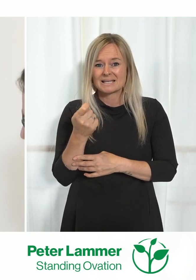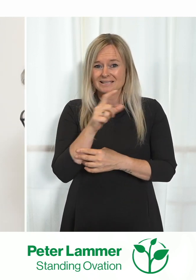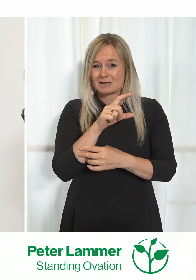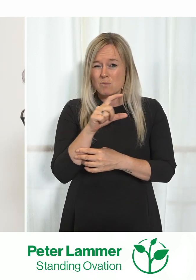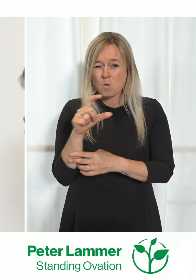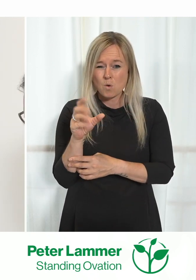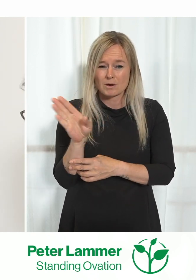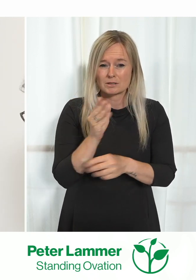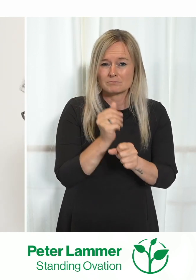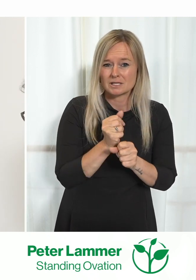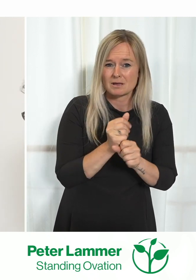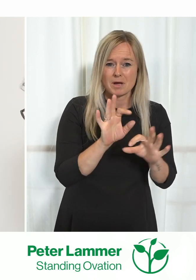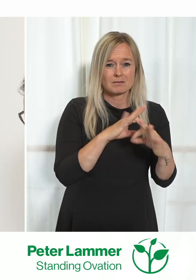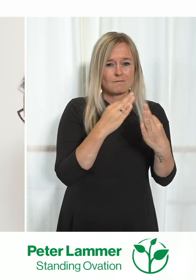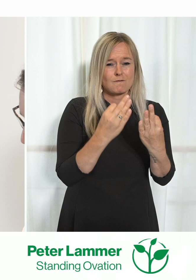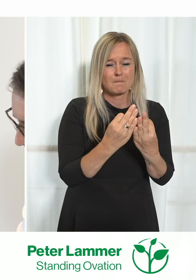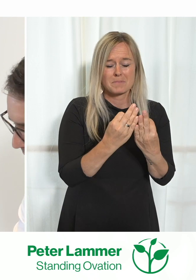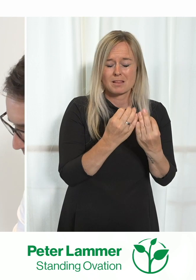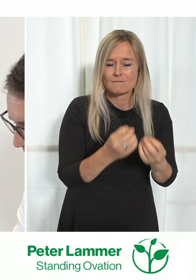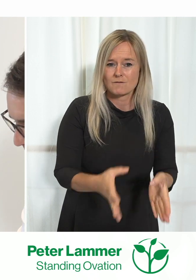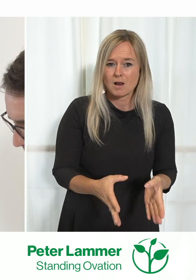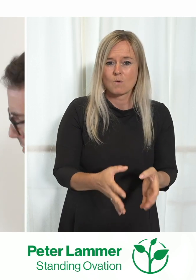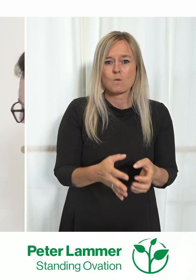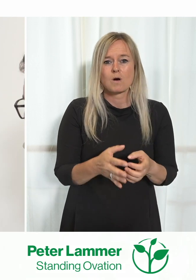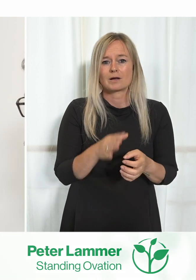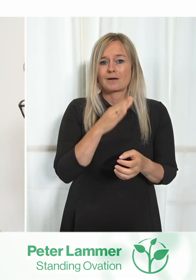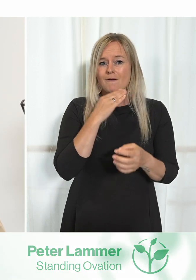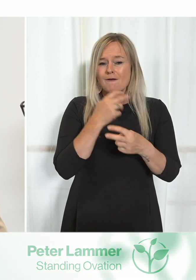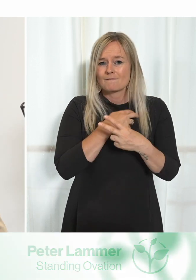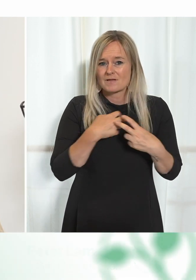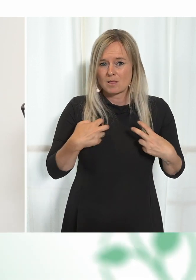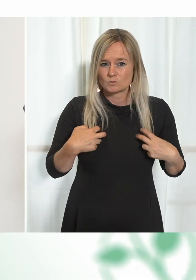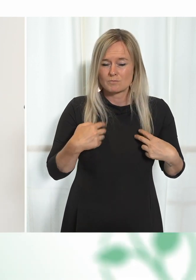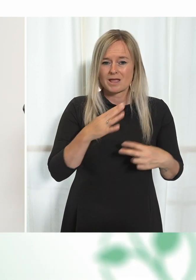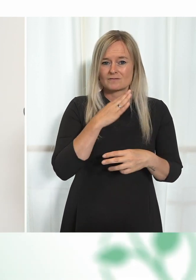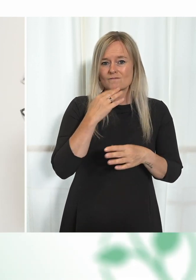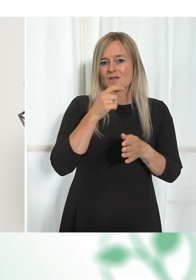abgeben müssen, eine Familie verloren, viele Schmerzen, viele Operationen.